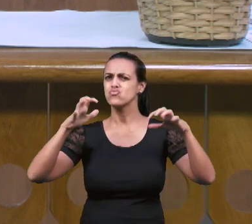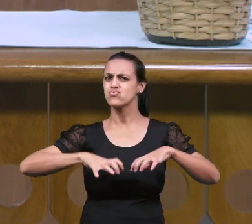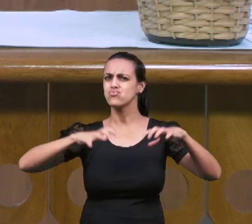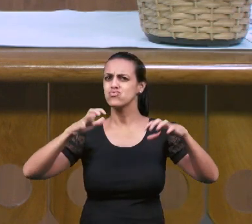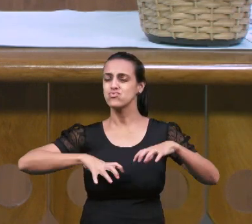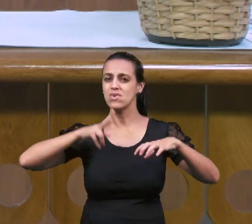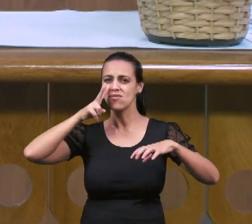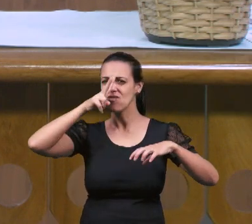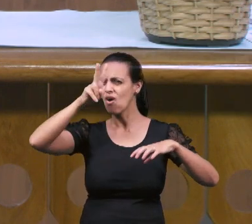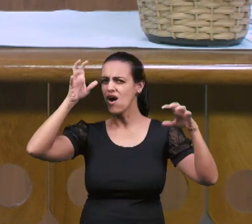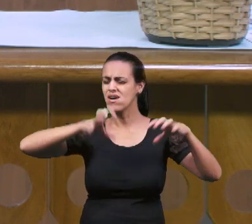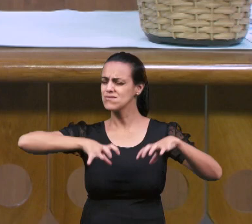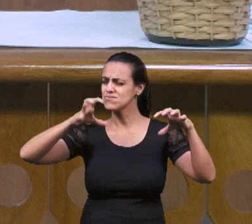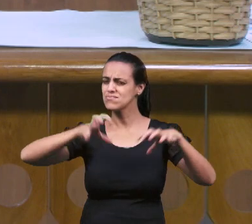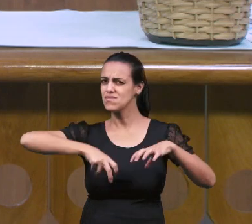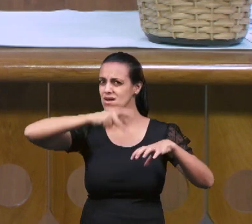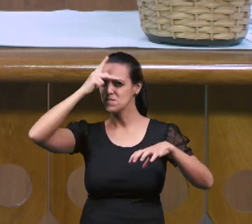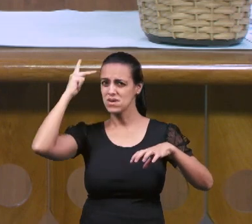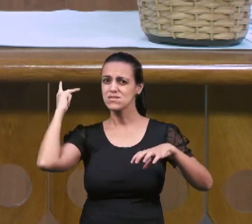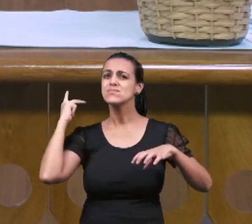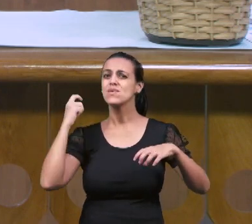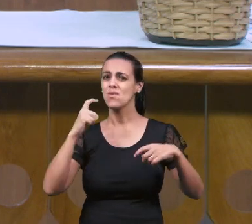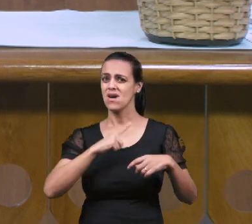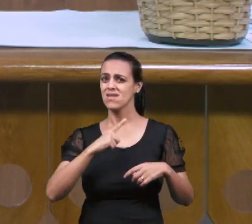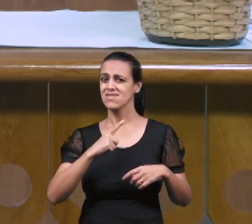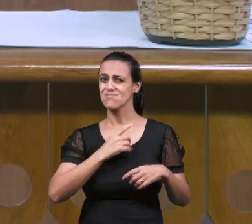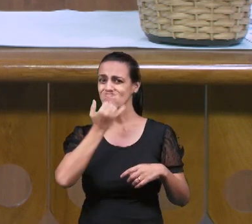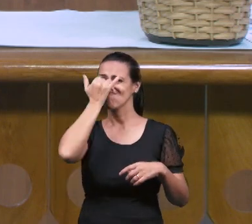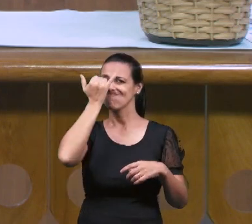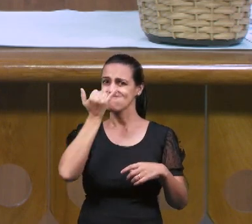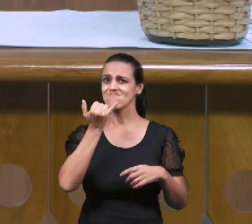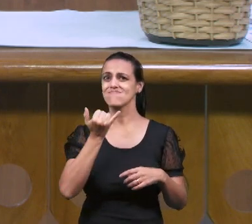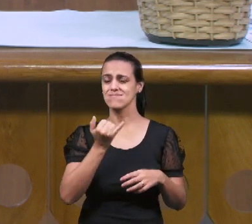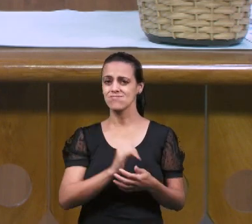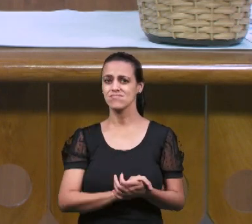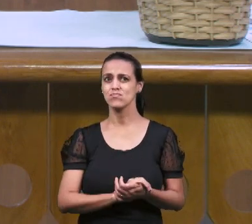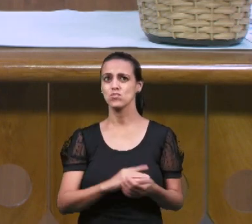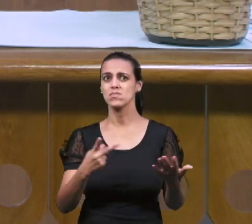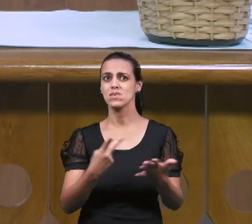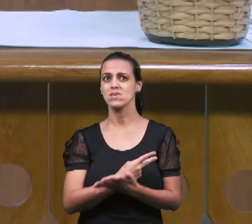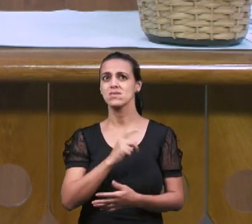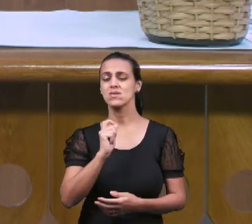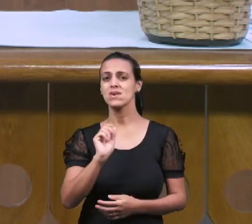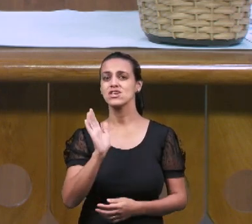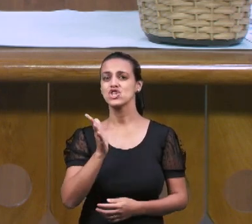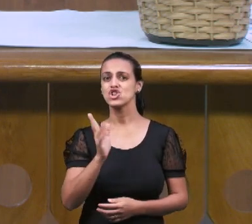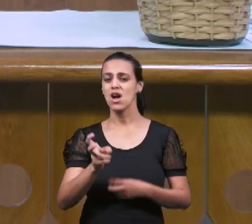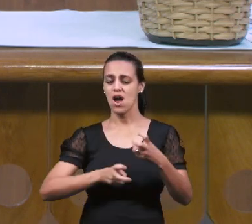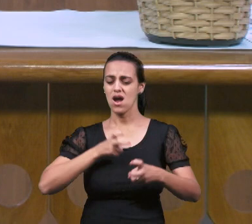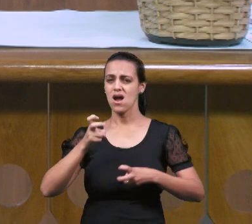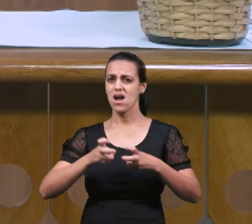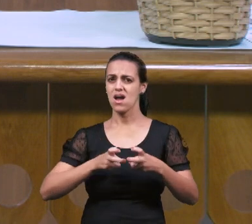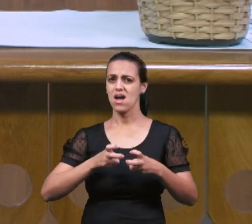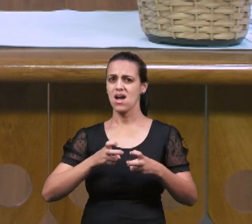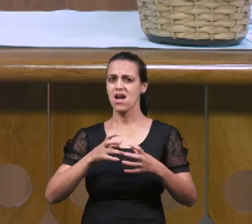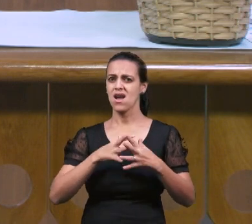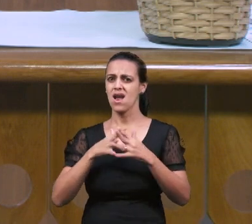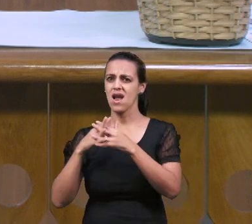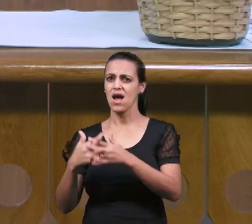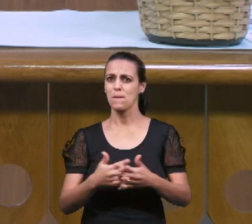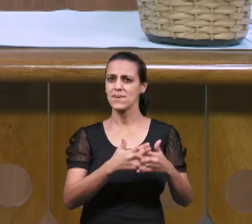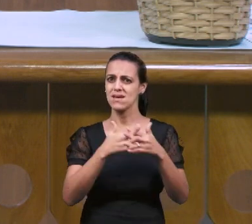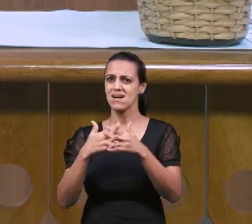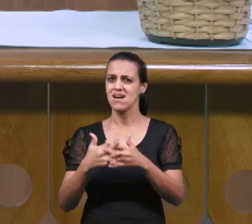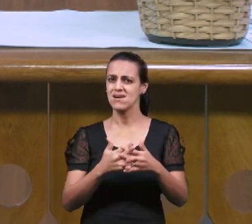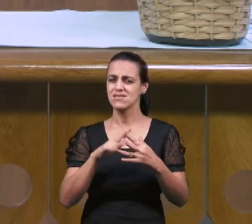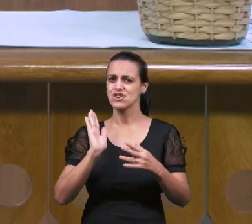les fortes pluies qui sont tombées là-bas. L'information sera la suivante. Deux camions sont partis ici du Manaïm